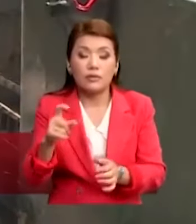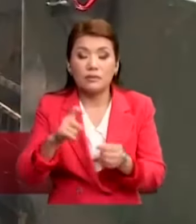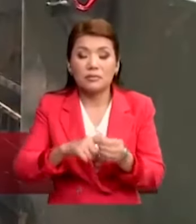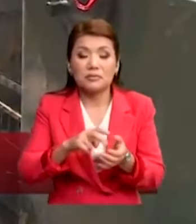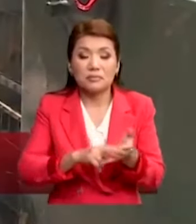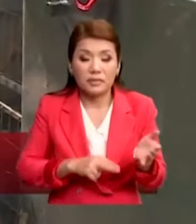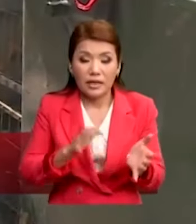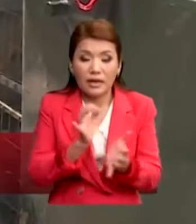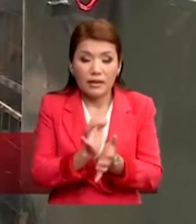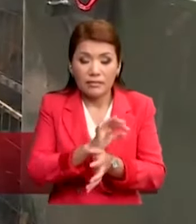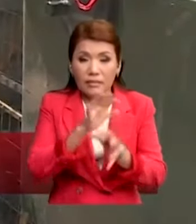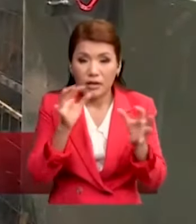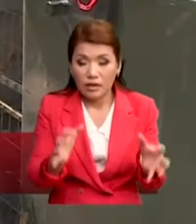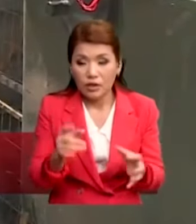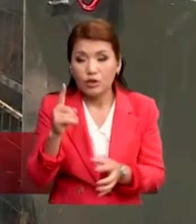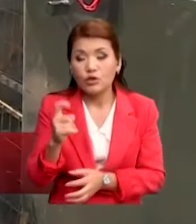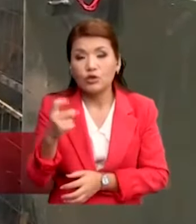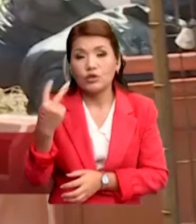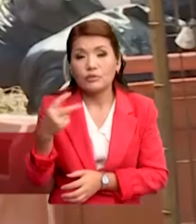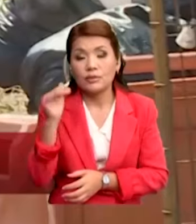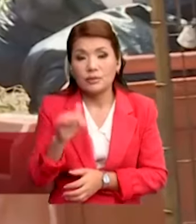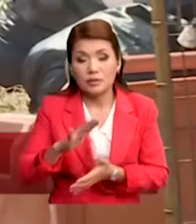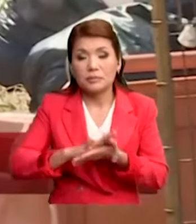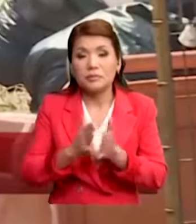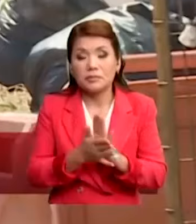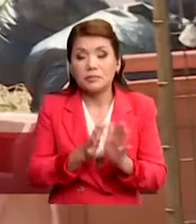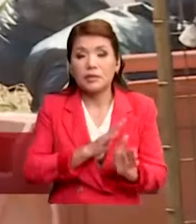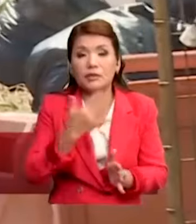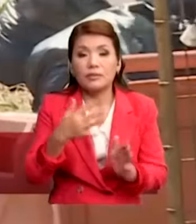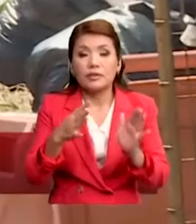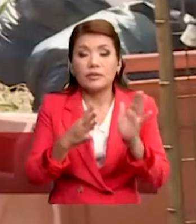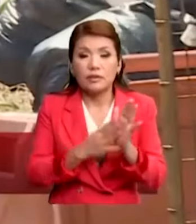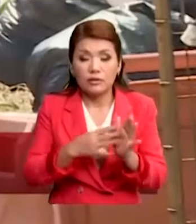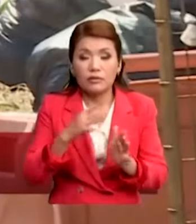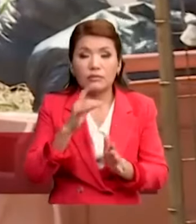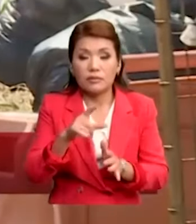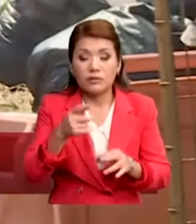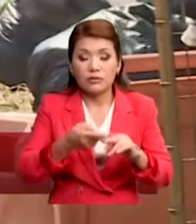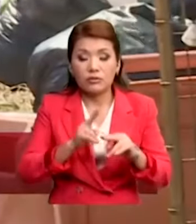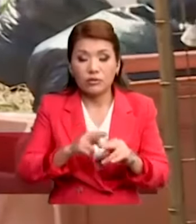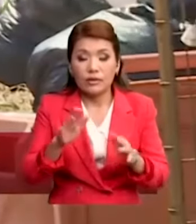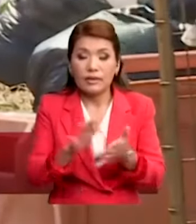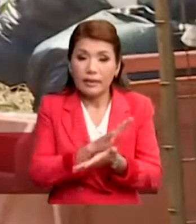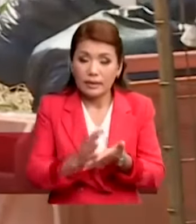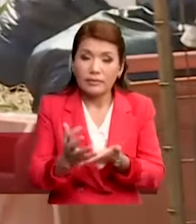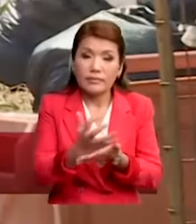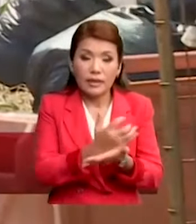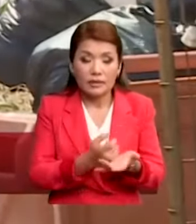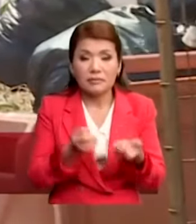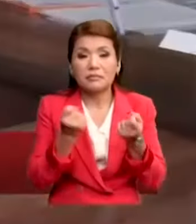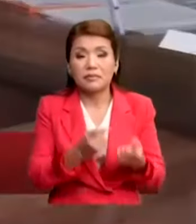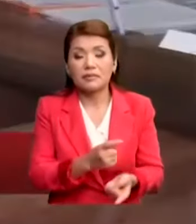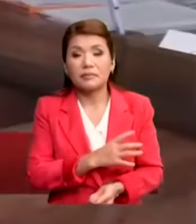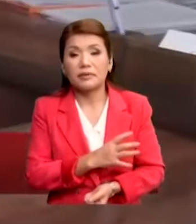Ал қоқыс шығаруға 220 мыңы келісім шарт жасаған. Қалған 59 мың адамның тұрмыстық қалдықтарын тегін әкетіп, шығынға баттық